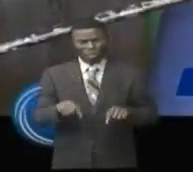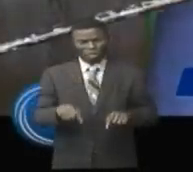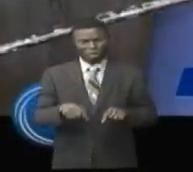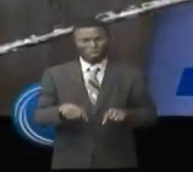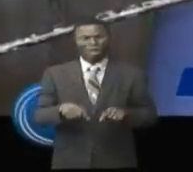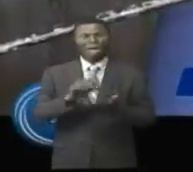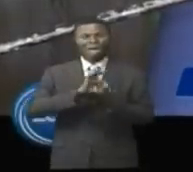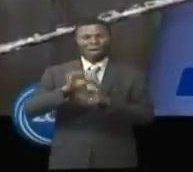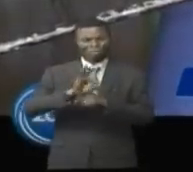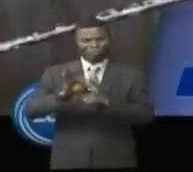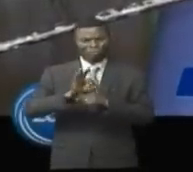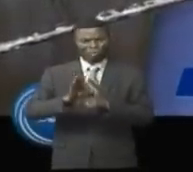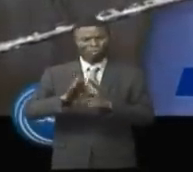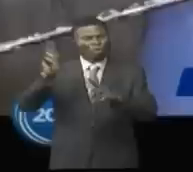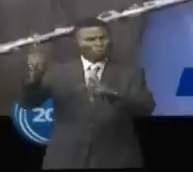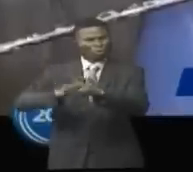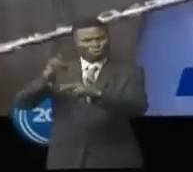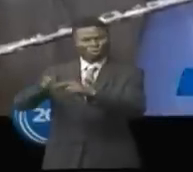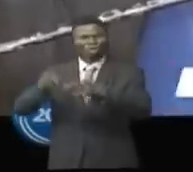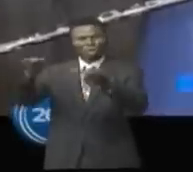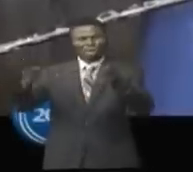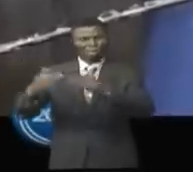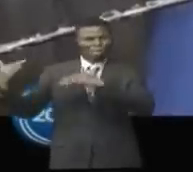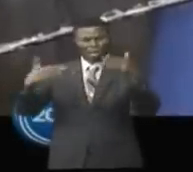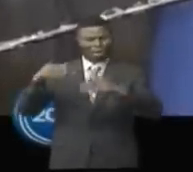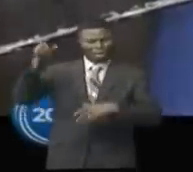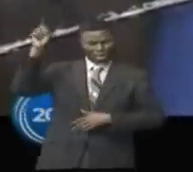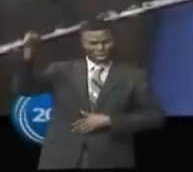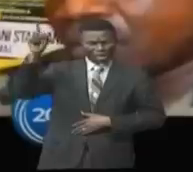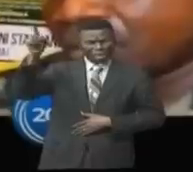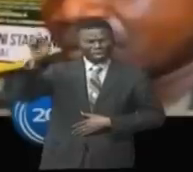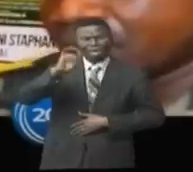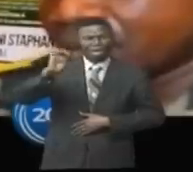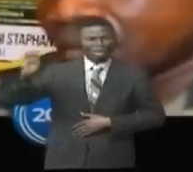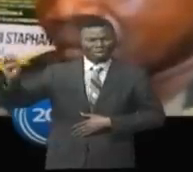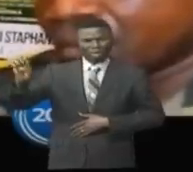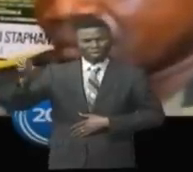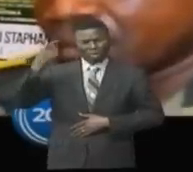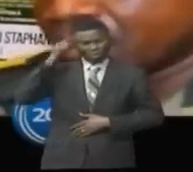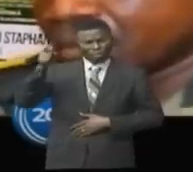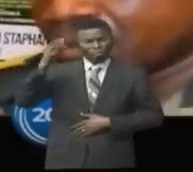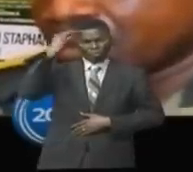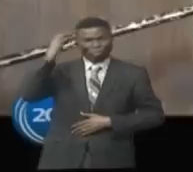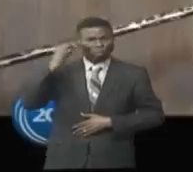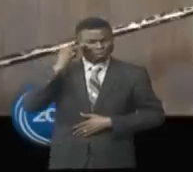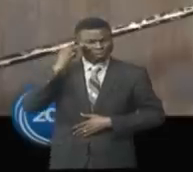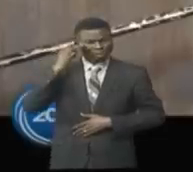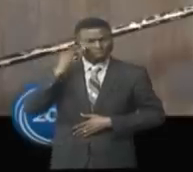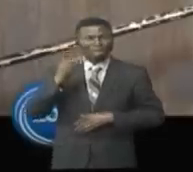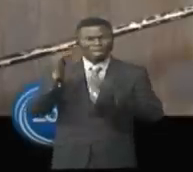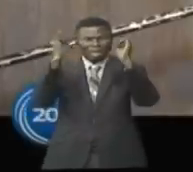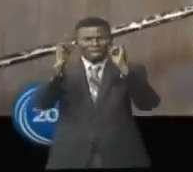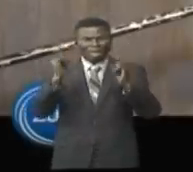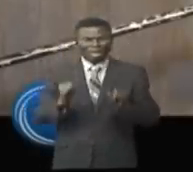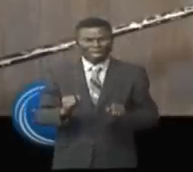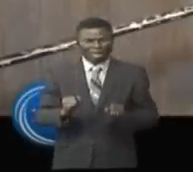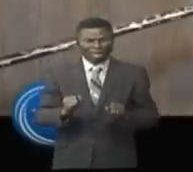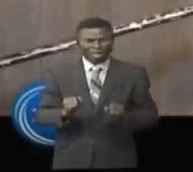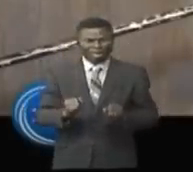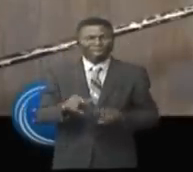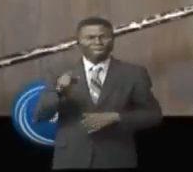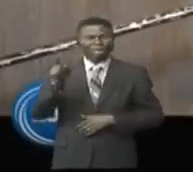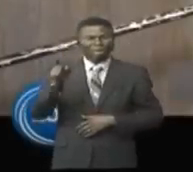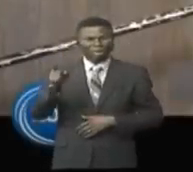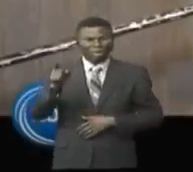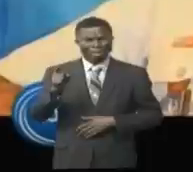d'ici soient appliquées sur le terrain des opérations à l'Est. Pour sa part, le ministre du Numérique, Eberonde Kolongele,